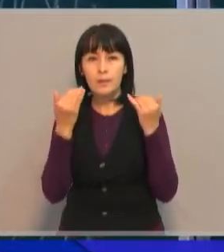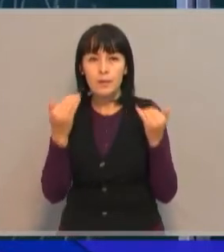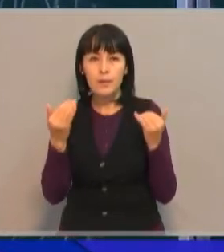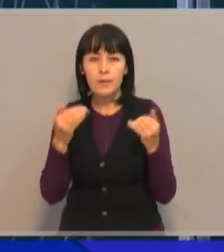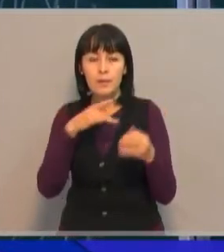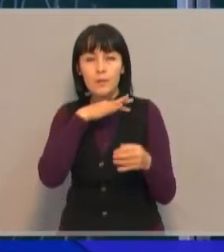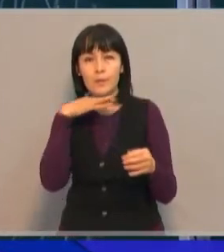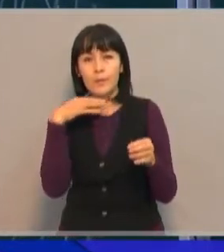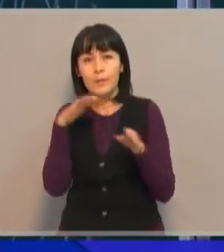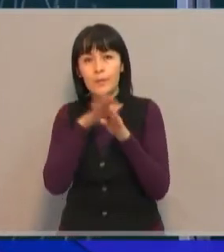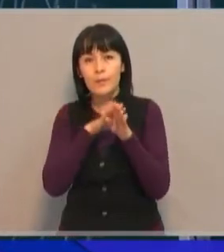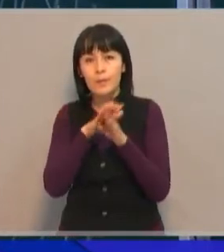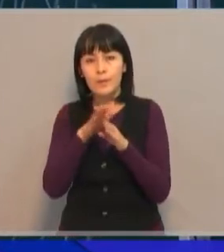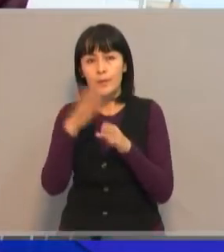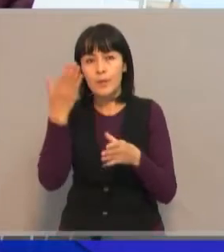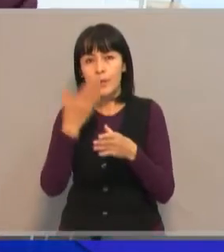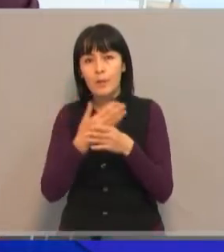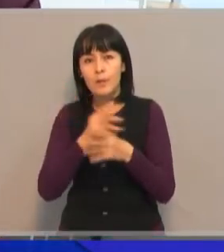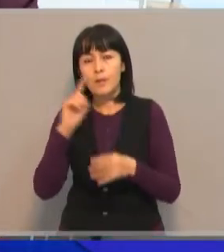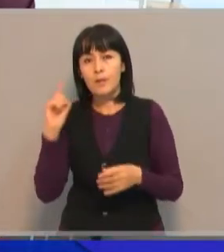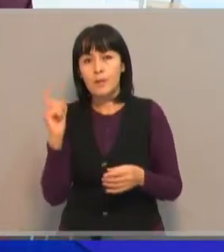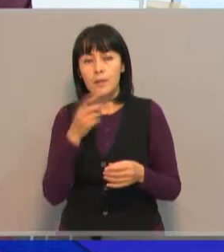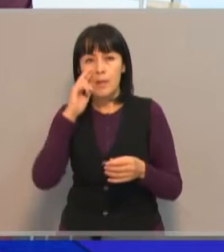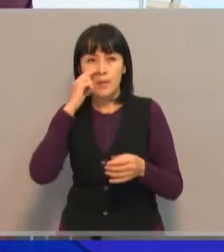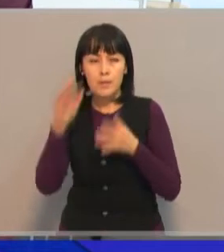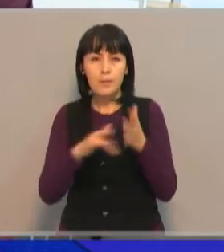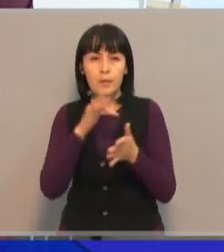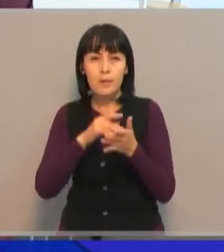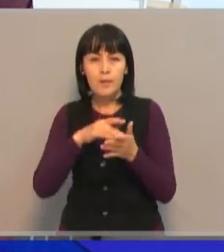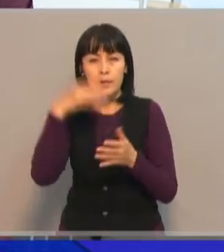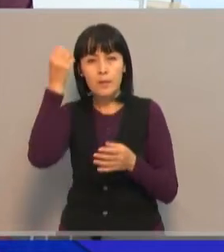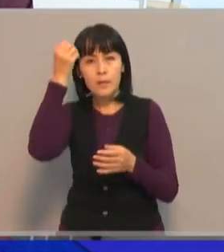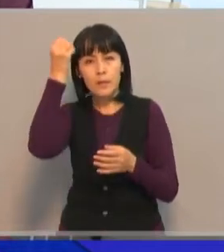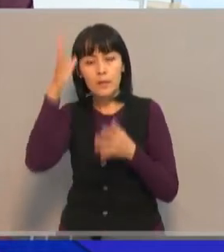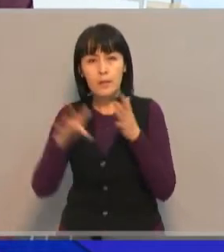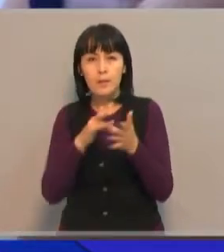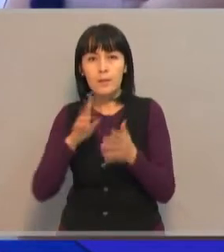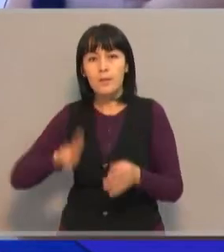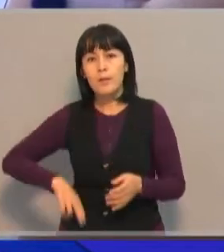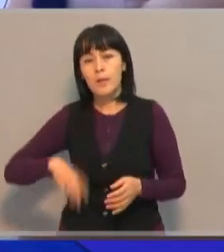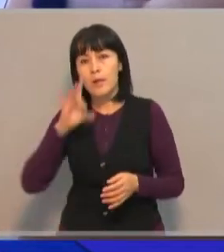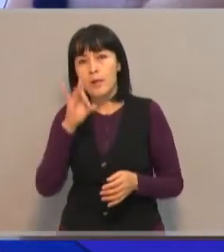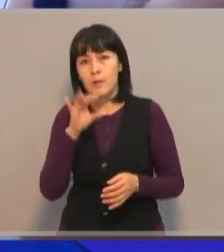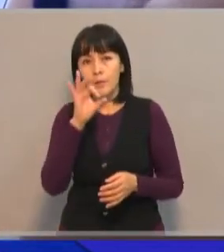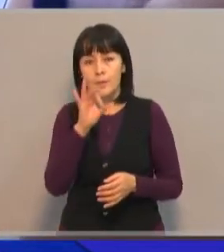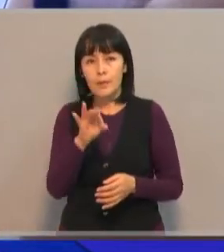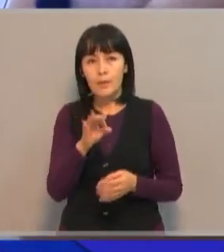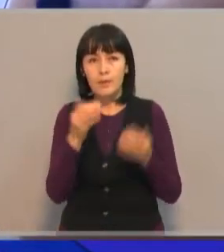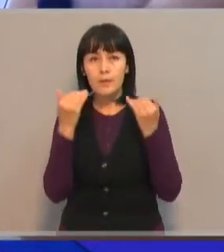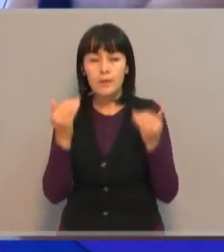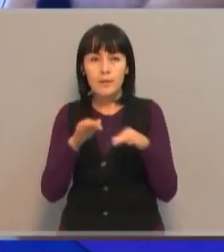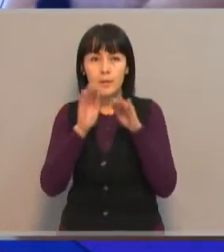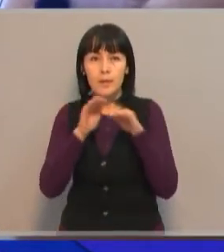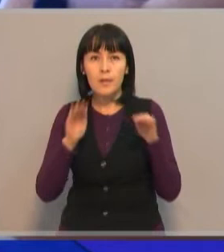жиі өткізілуін қос қолдап тұрып қолдайтындардың бірі Шымкенттегі Дарын орталығының директоры Раушан Омархан қызы.